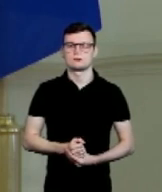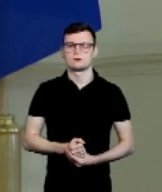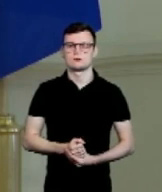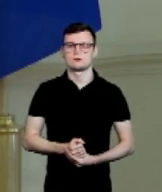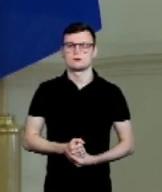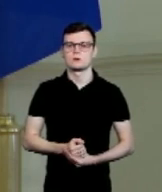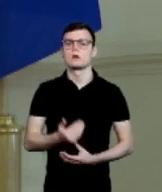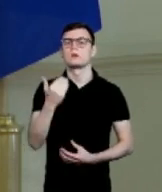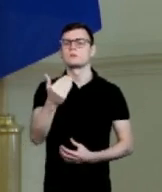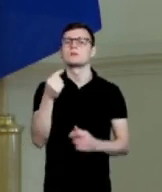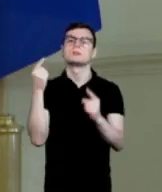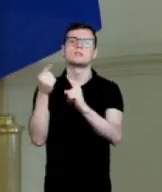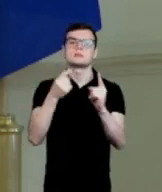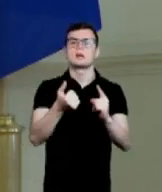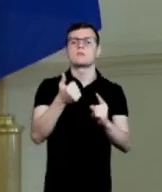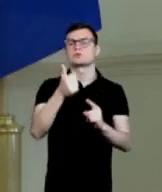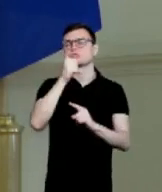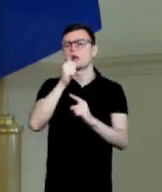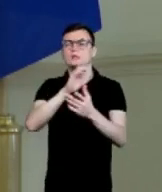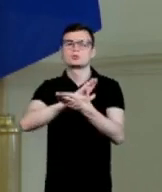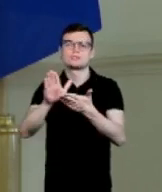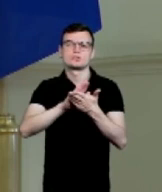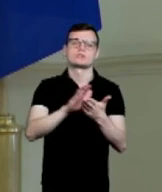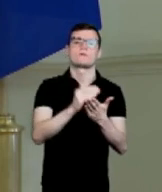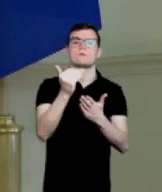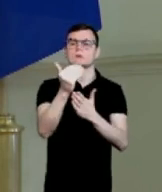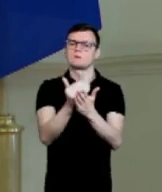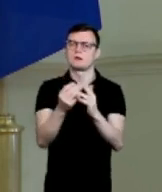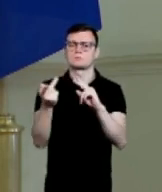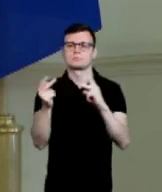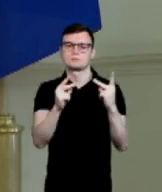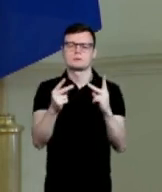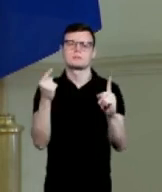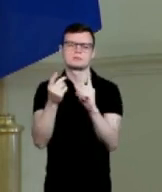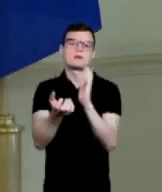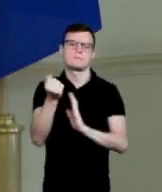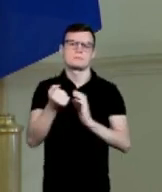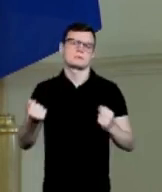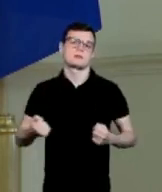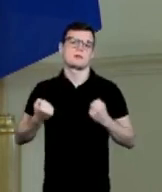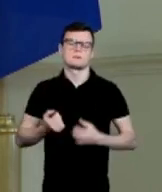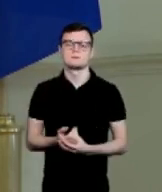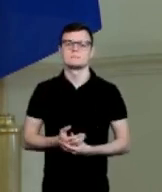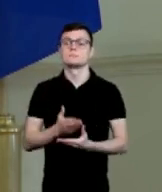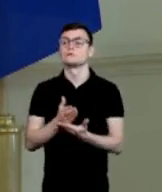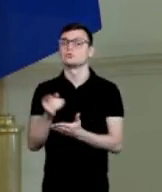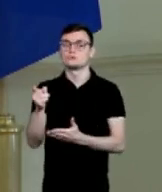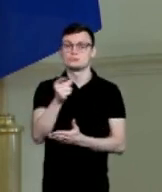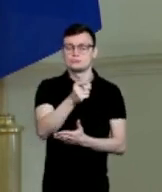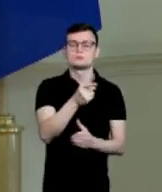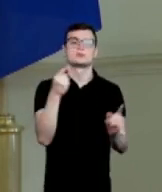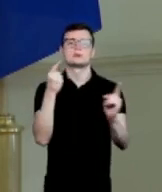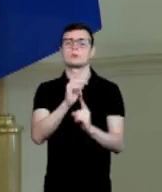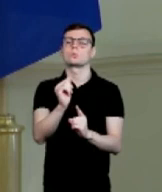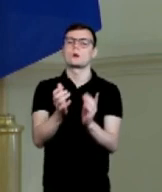žaliojo persitvarkymo tikslų. Na, yra tam tikrų tikslų, kurie yra, nėra visiškai pasiekti, kalbant